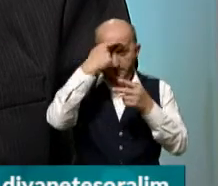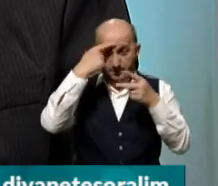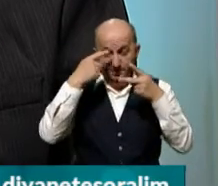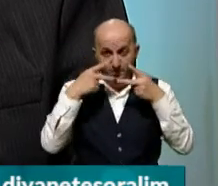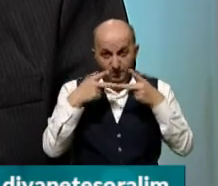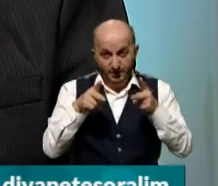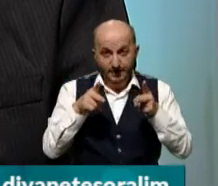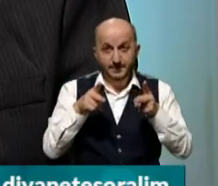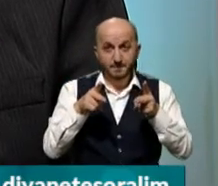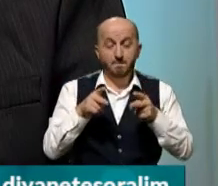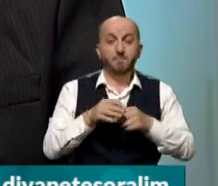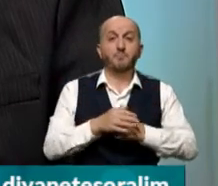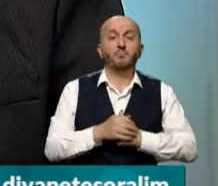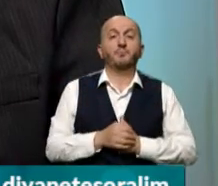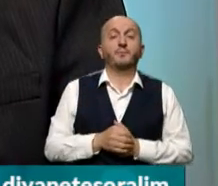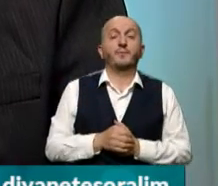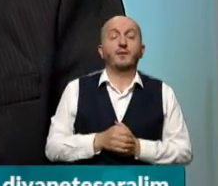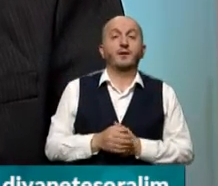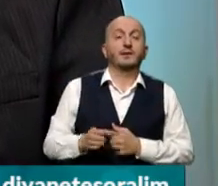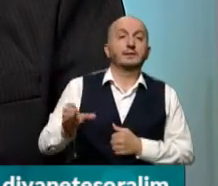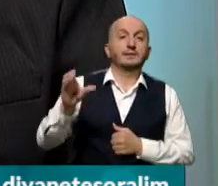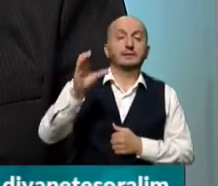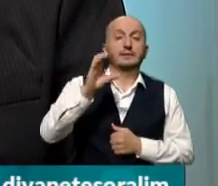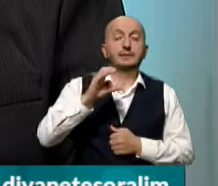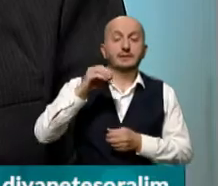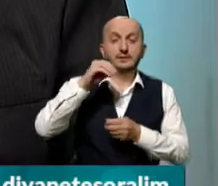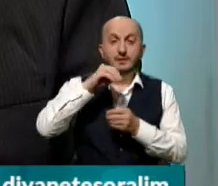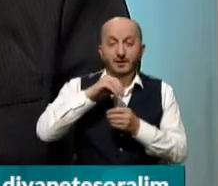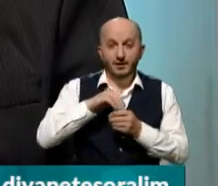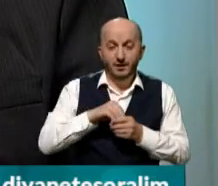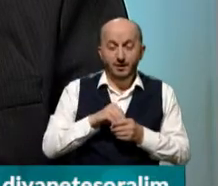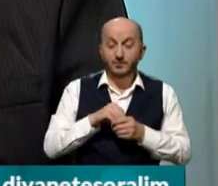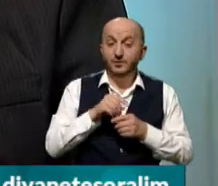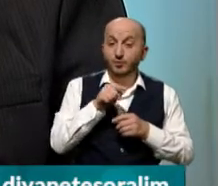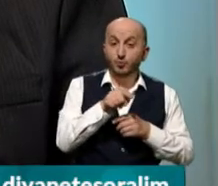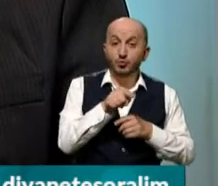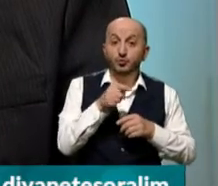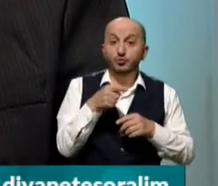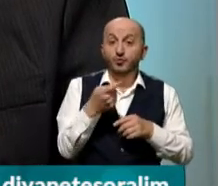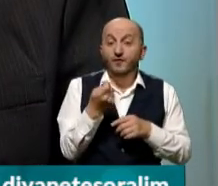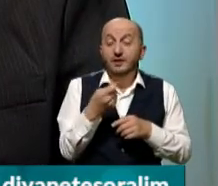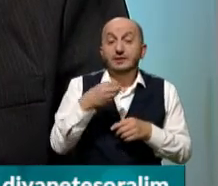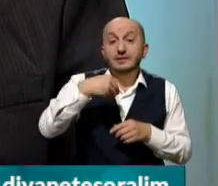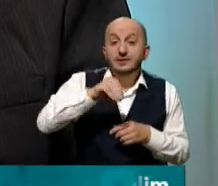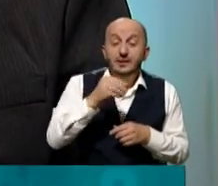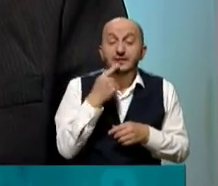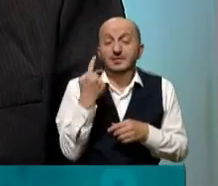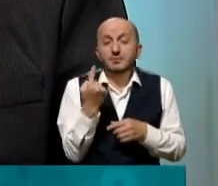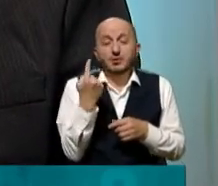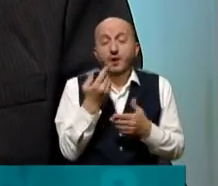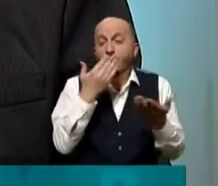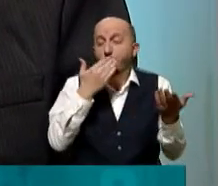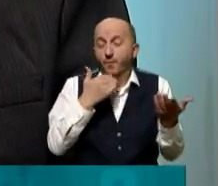Yani tabii. Piyasa şartları belirler. İslam'da nark yoktur, bunu şu fiyata satacaksın diye bir şey yok. Piyasa